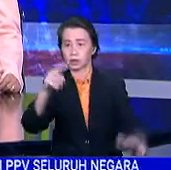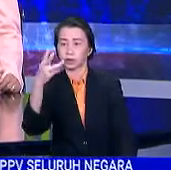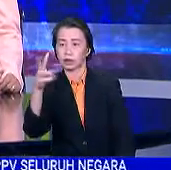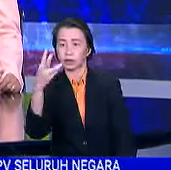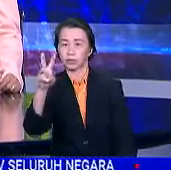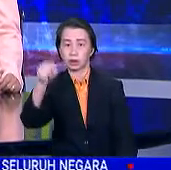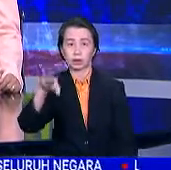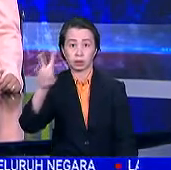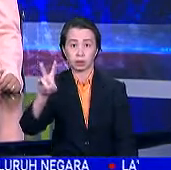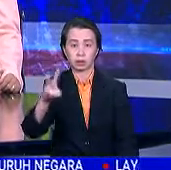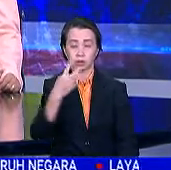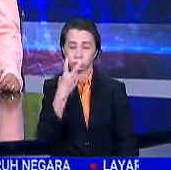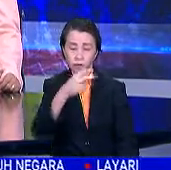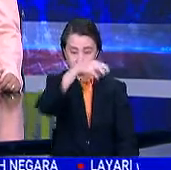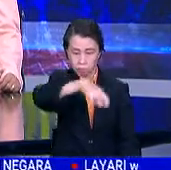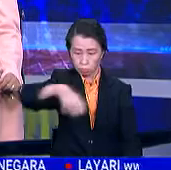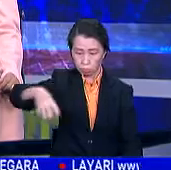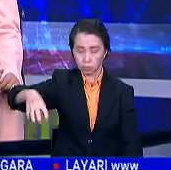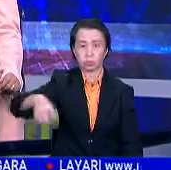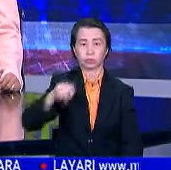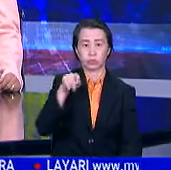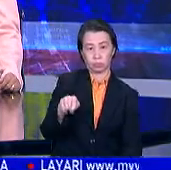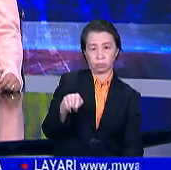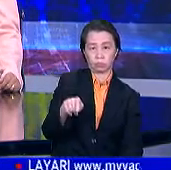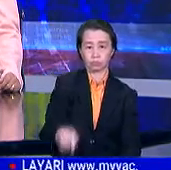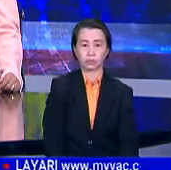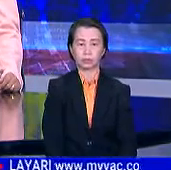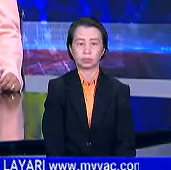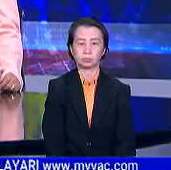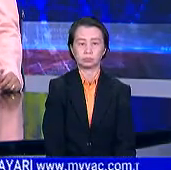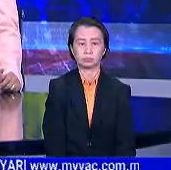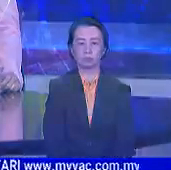depan. Kita saksikan mukim dan lokaliti terlibat.